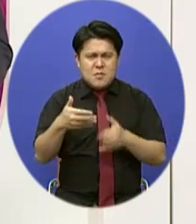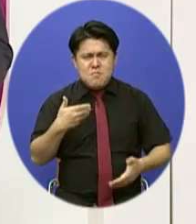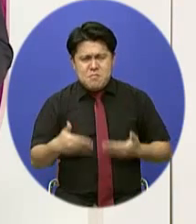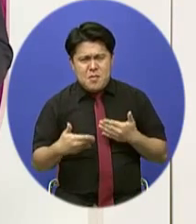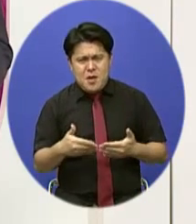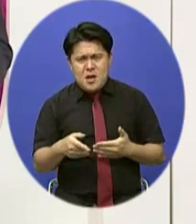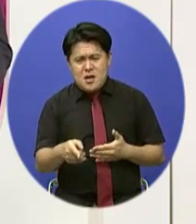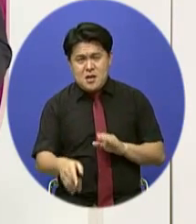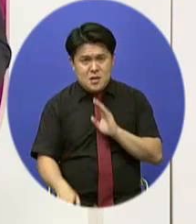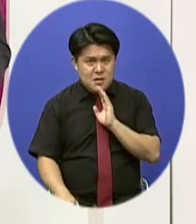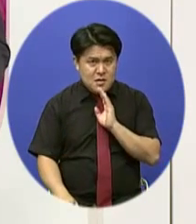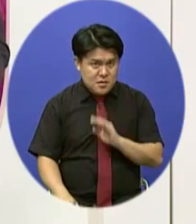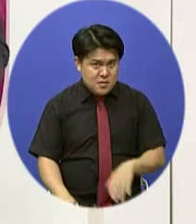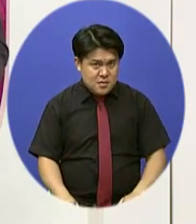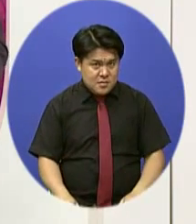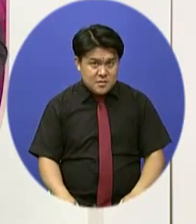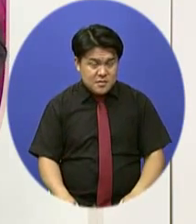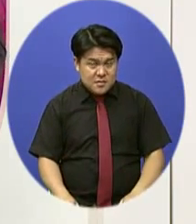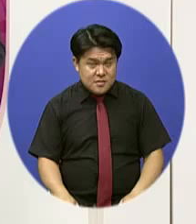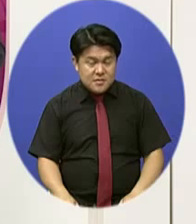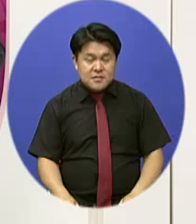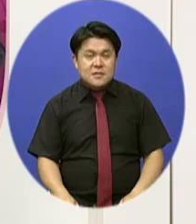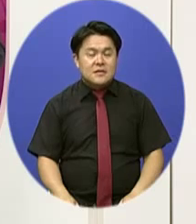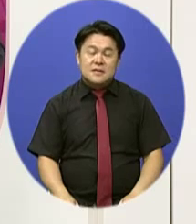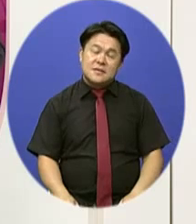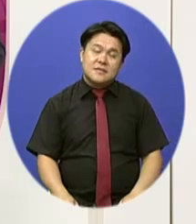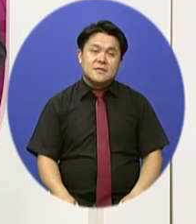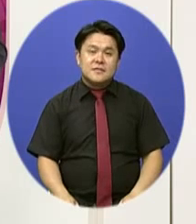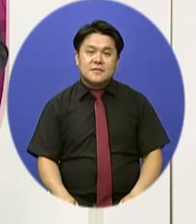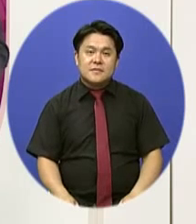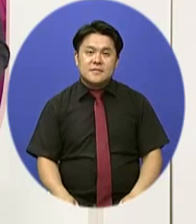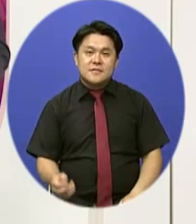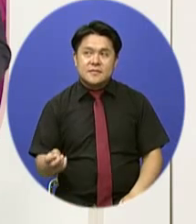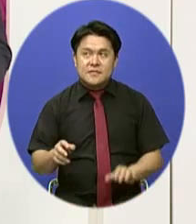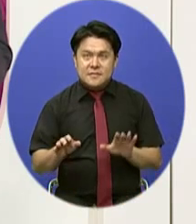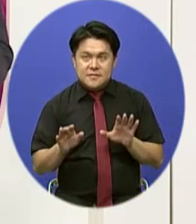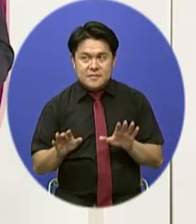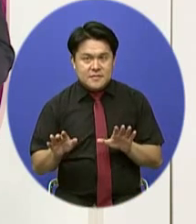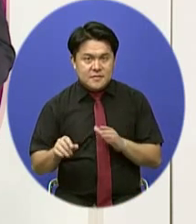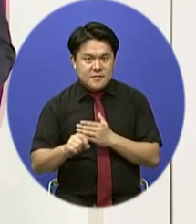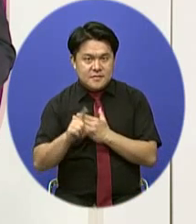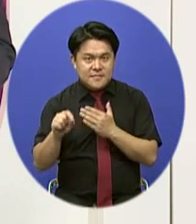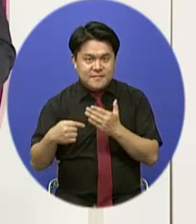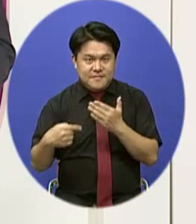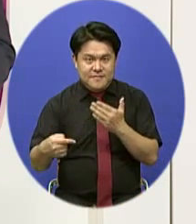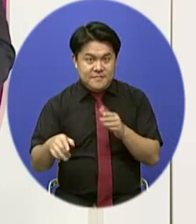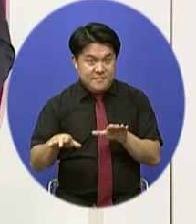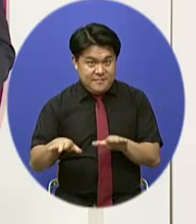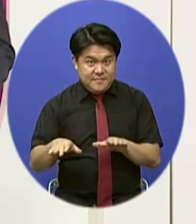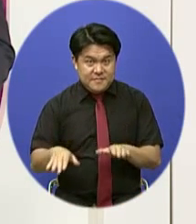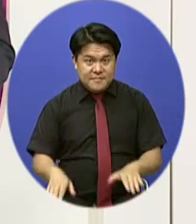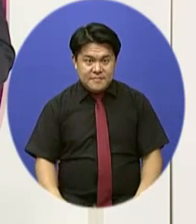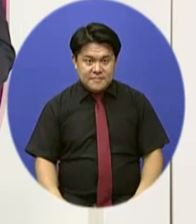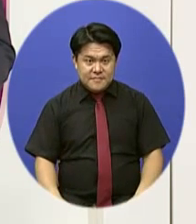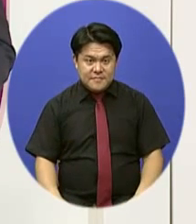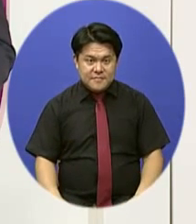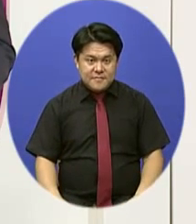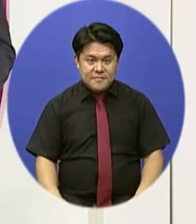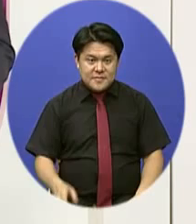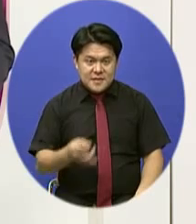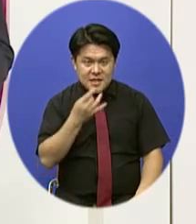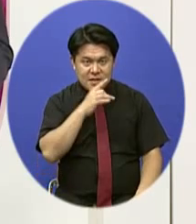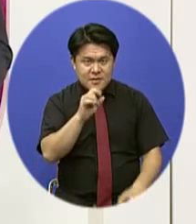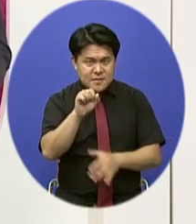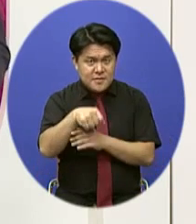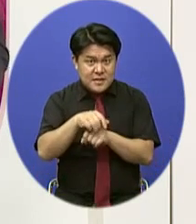드실 것만 한다 해도 지금 이제 예, 뭐, 오늘 바로 또 9월의 첫날인데 예. 곡식이 어떤 게